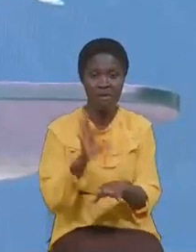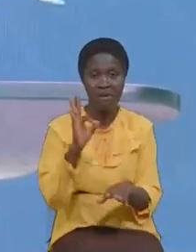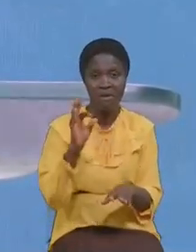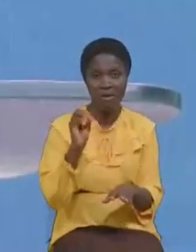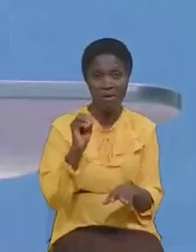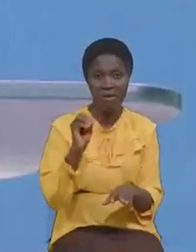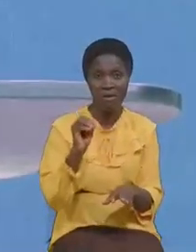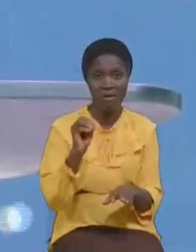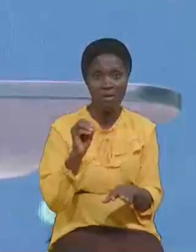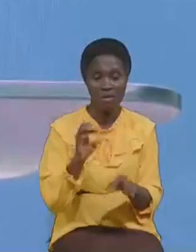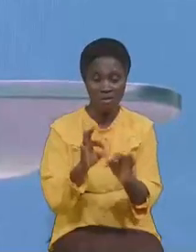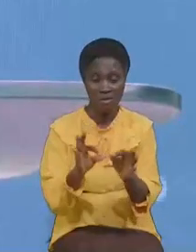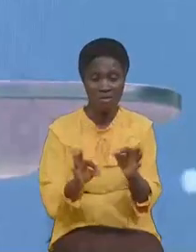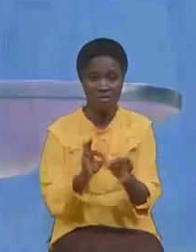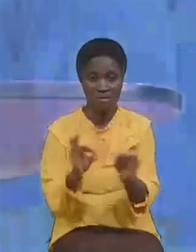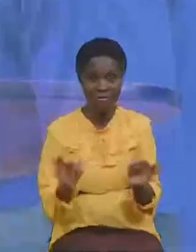prière remplie,